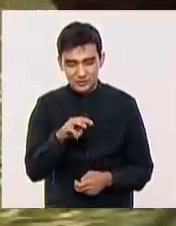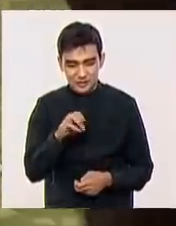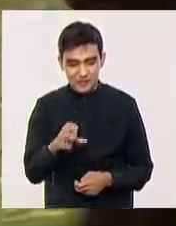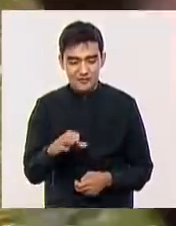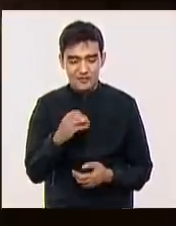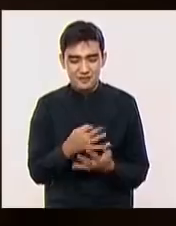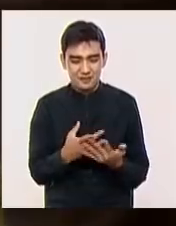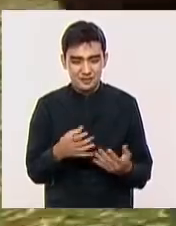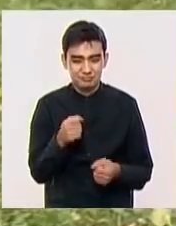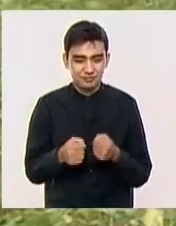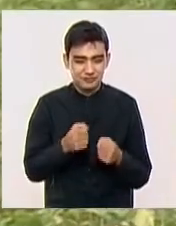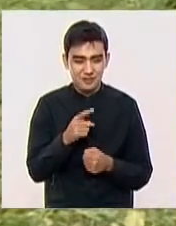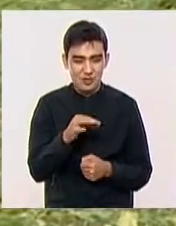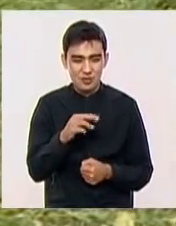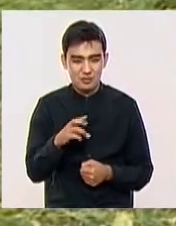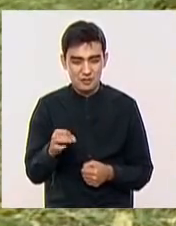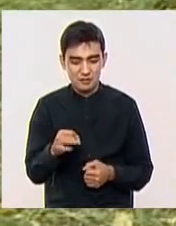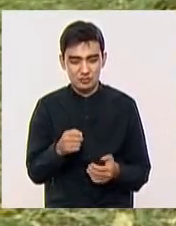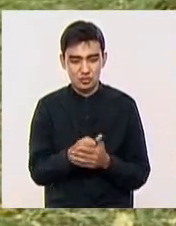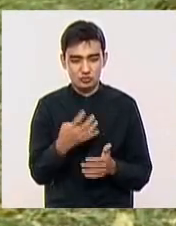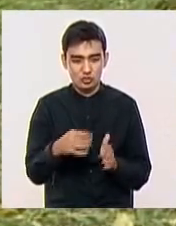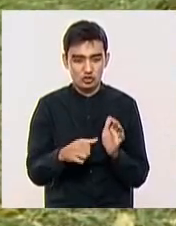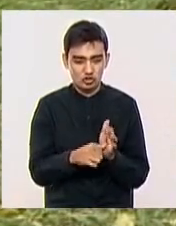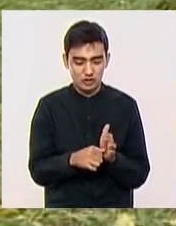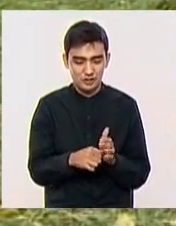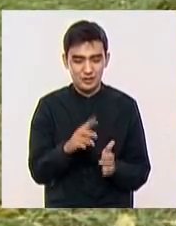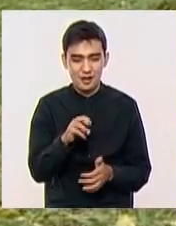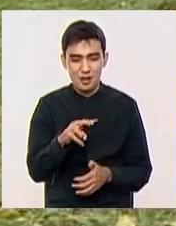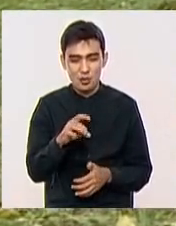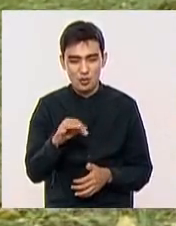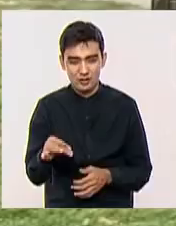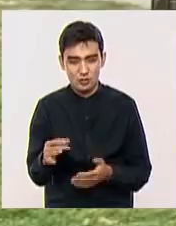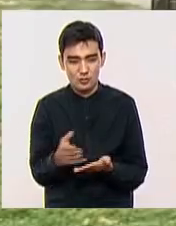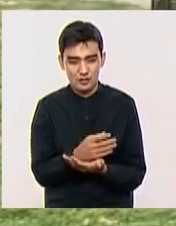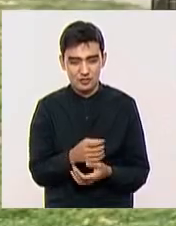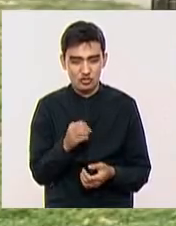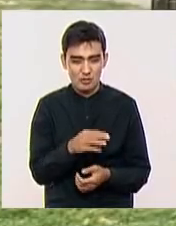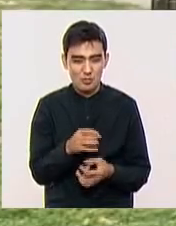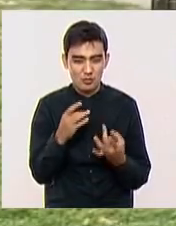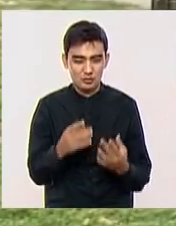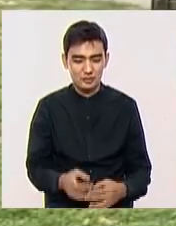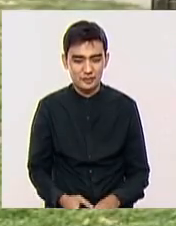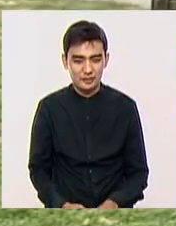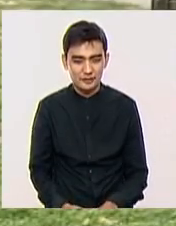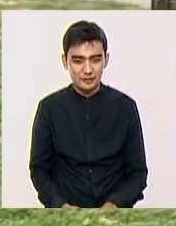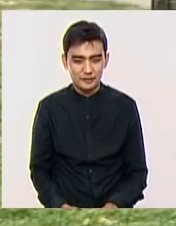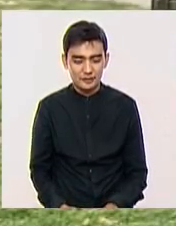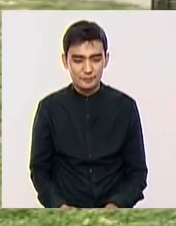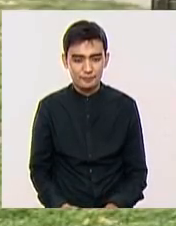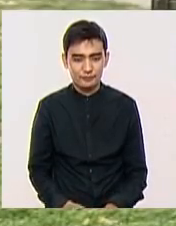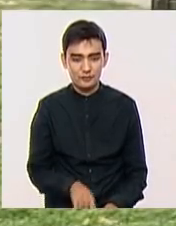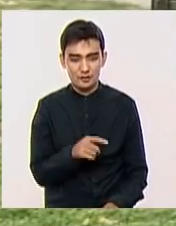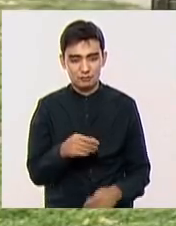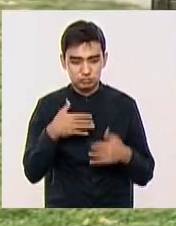также, что скандинавская ходьба сжигает до 46% больше калорий, чем обычная. Мы задействуем 8 частей